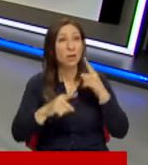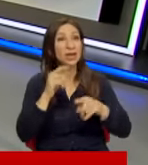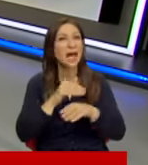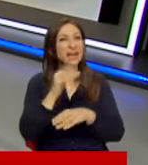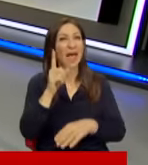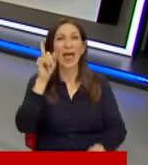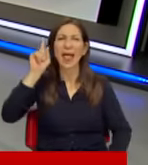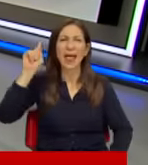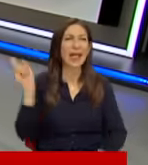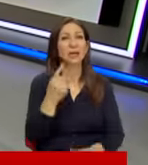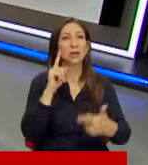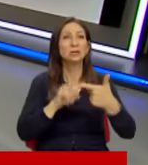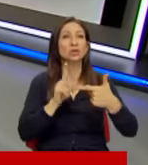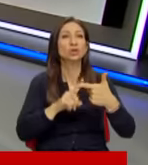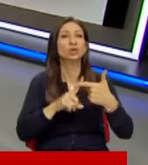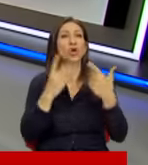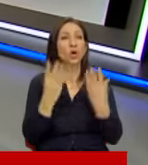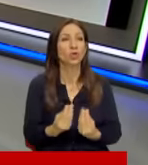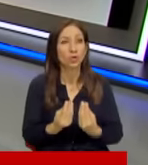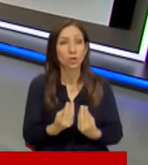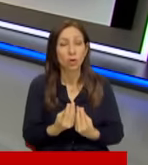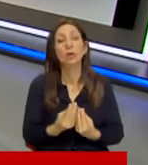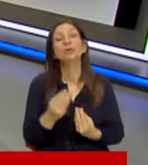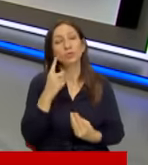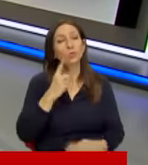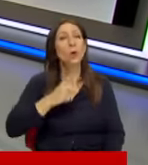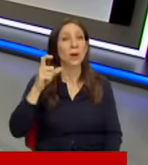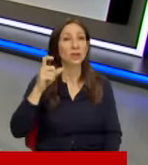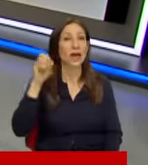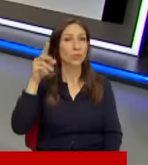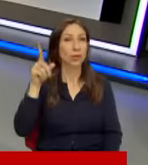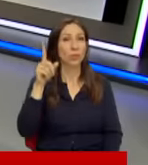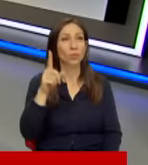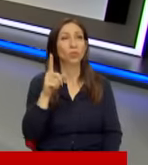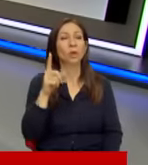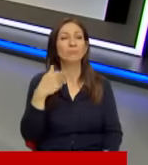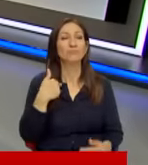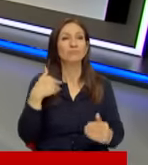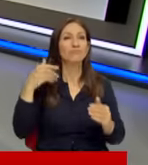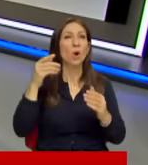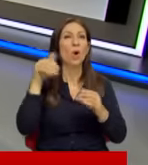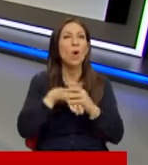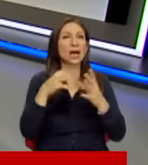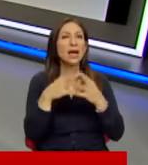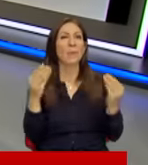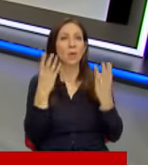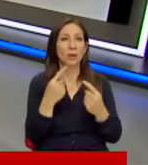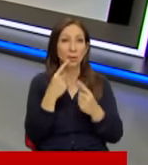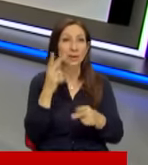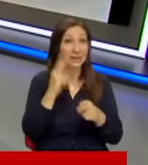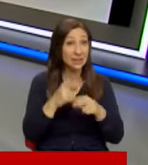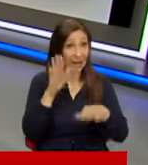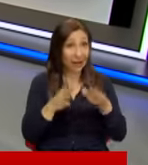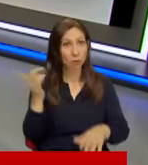hayatında ilk kez ikinci parti konumuna düştü. Cumhurbaşkanı Erdoğan da bunu irtifa kaybı olarak nitelendirdi. Hızlı bir